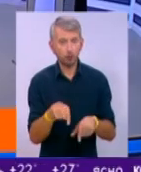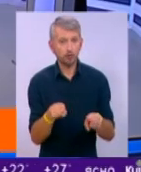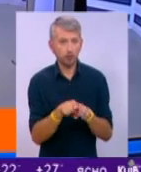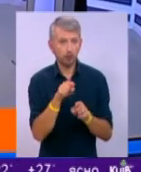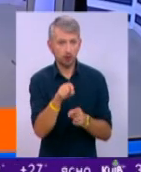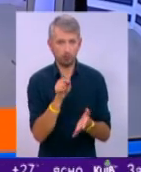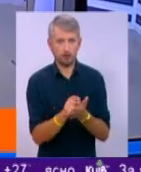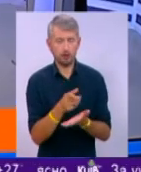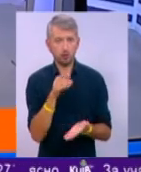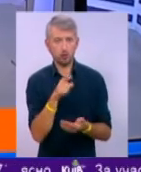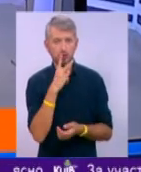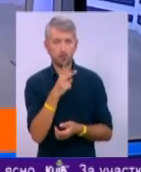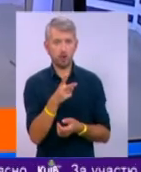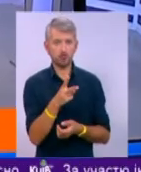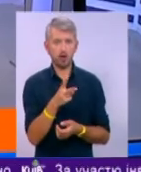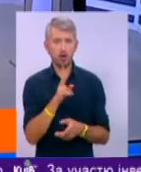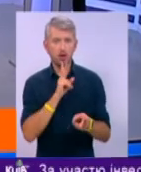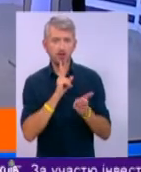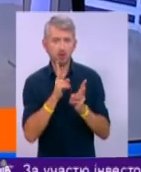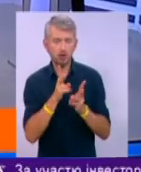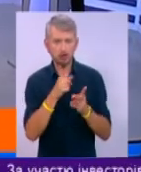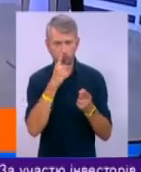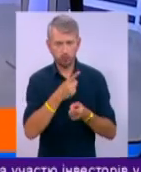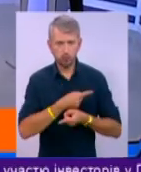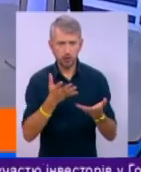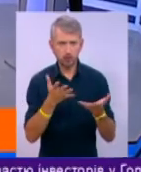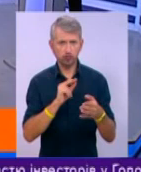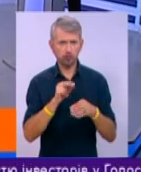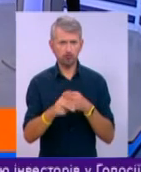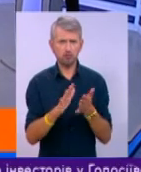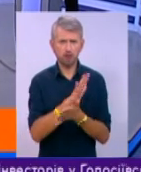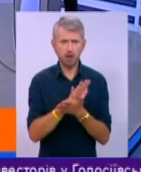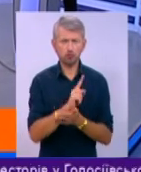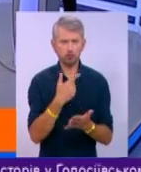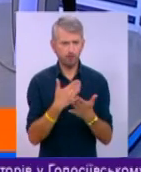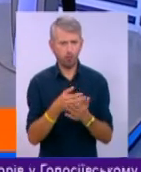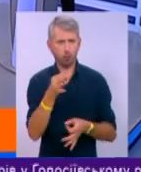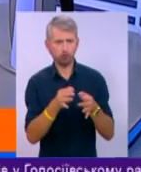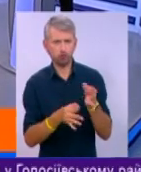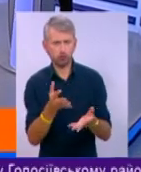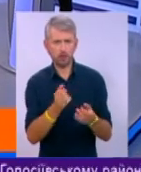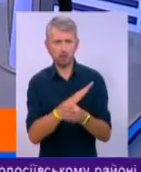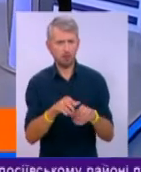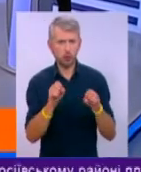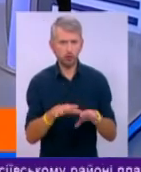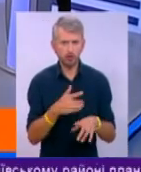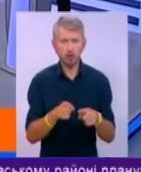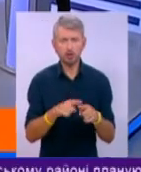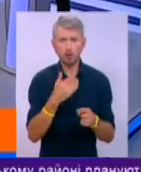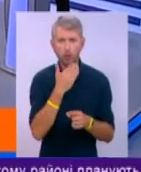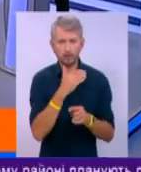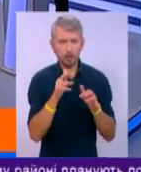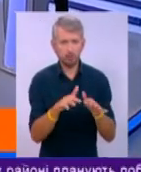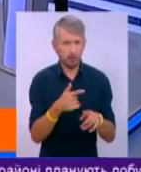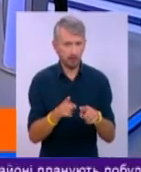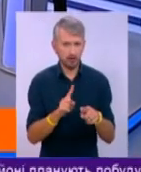вони повинні. Якщо не бачиш, ти скажеться публічно через пресу, що от судді не приймають рішення, це вже остання справа.